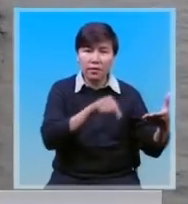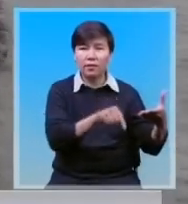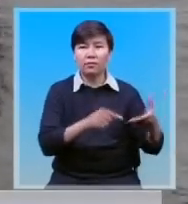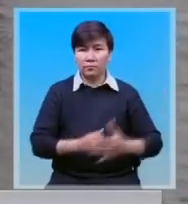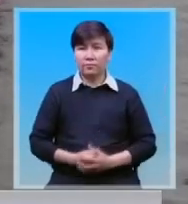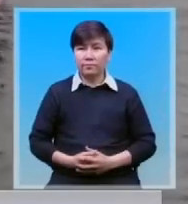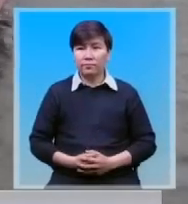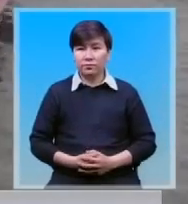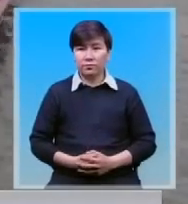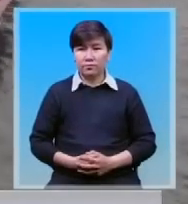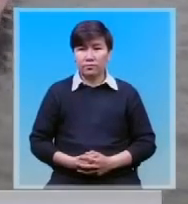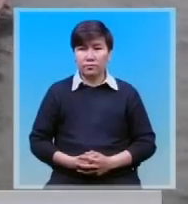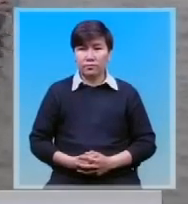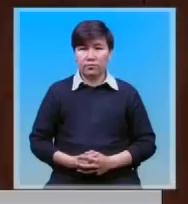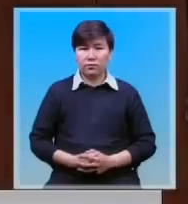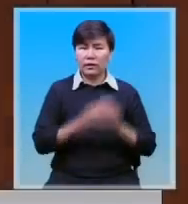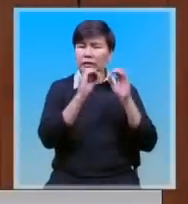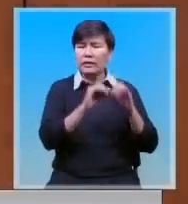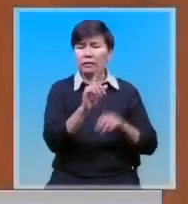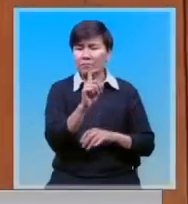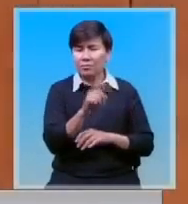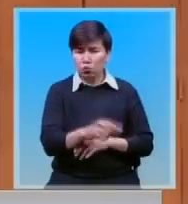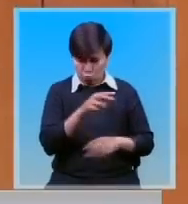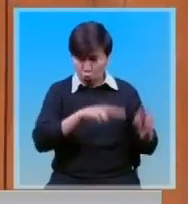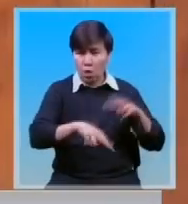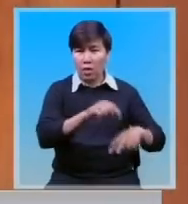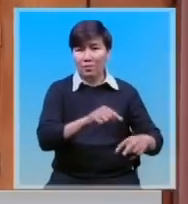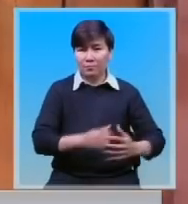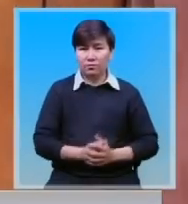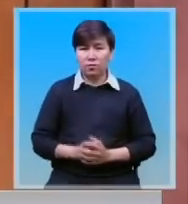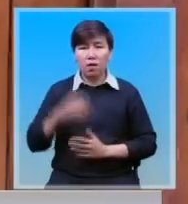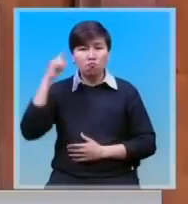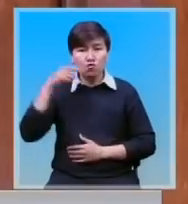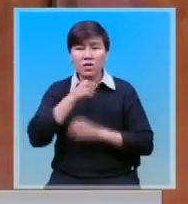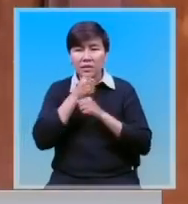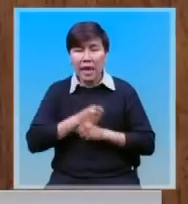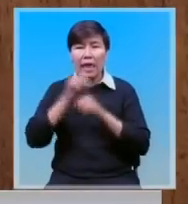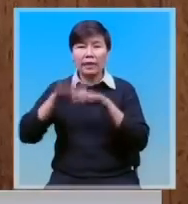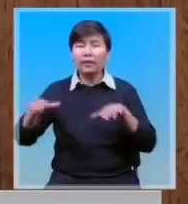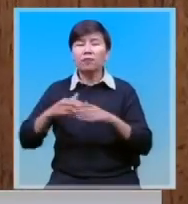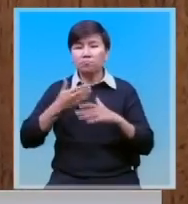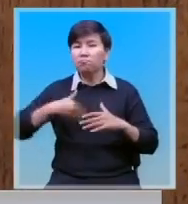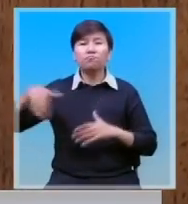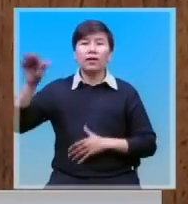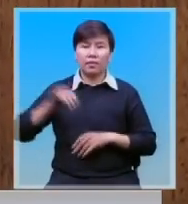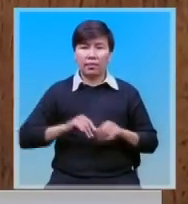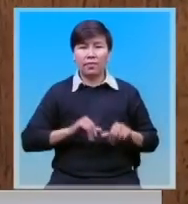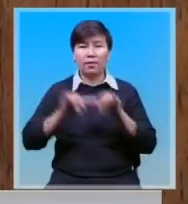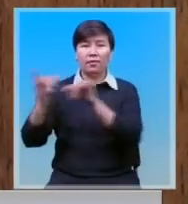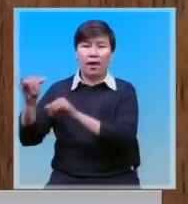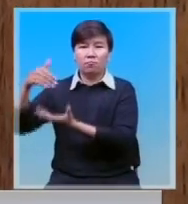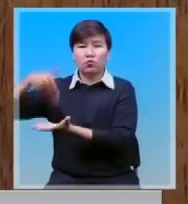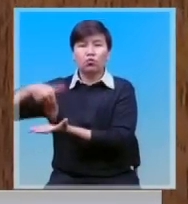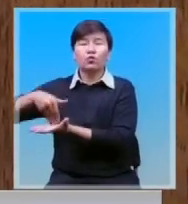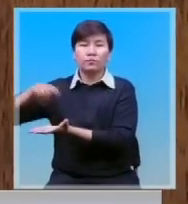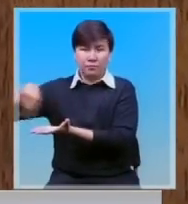ากินก็ยังทิ้งไว้ไม่ได้ครับเพราะว่าก็แต่ว่าคนแก่เด็กก็อพยพกันอยู่ตามของที่อำเภอ